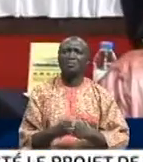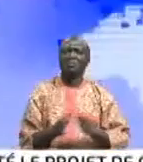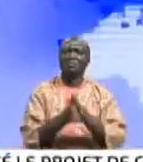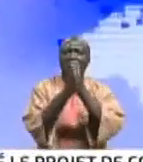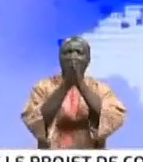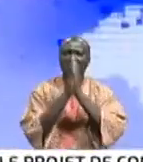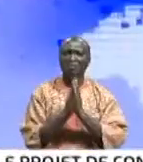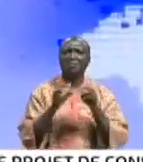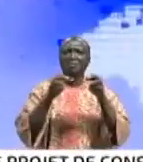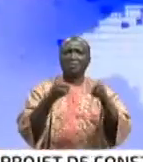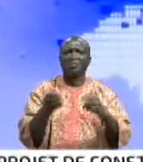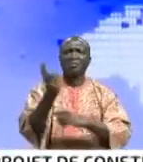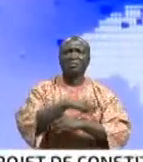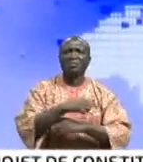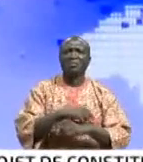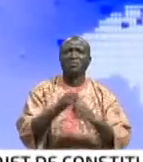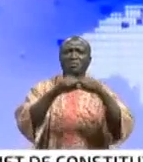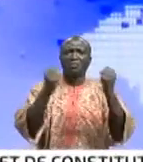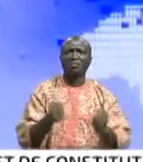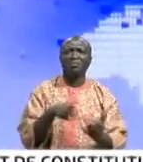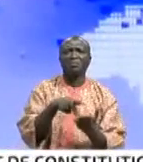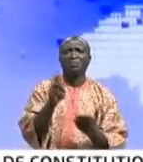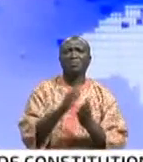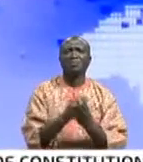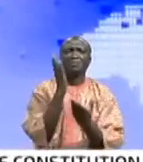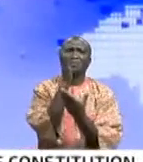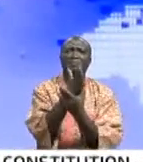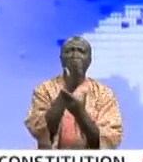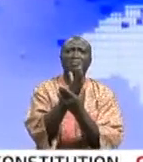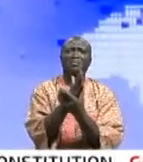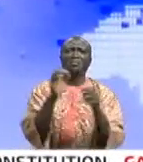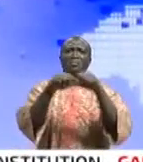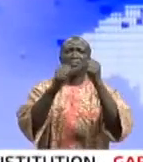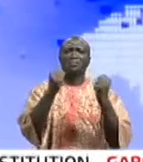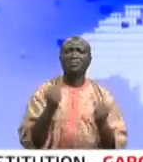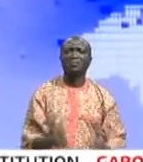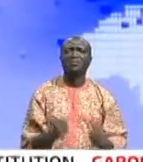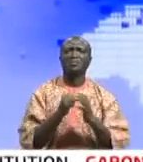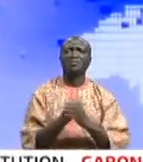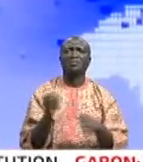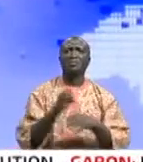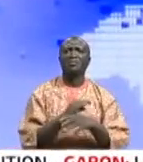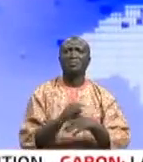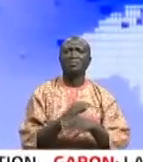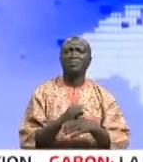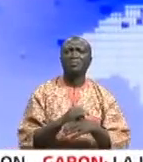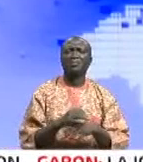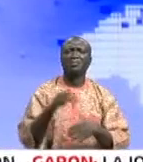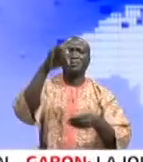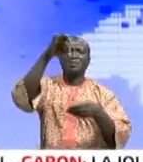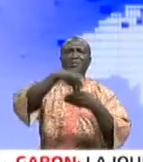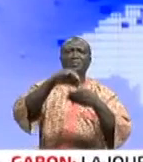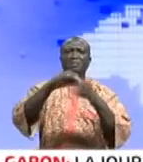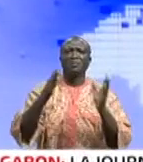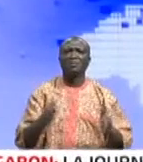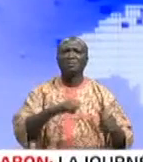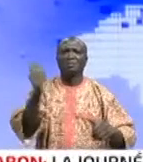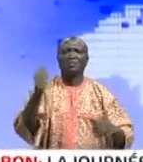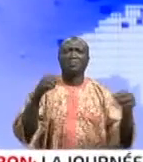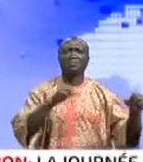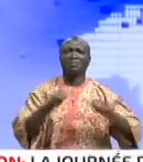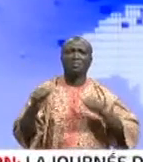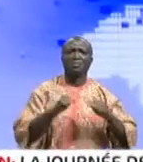de paiement validation du document de stratégie nationale de formation des élus et autres acteurs du développement